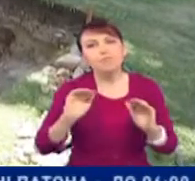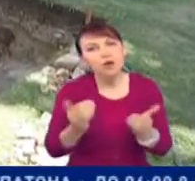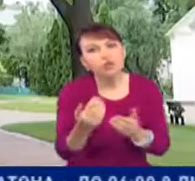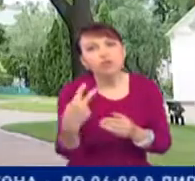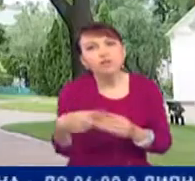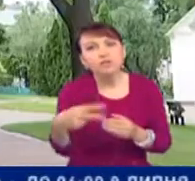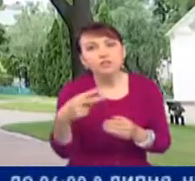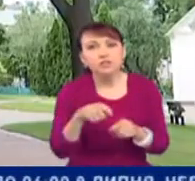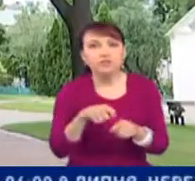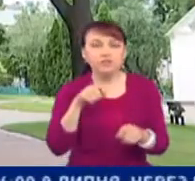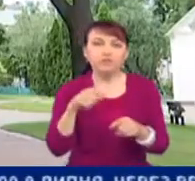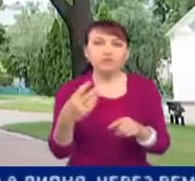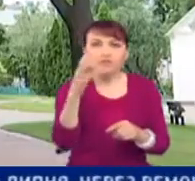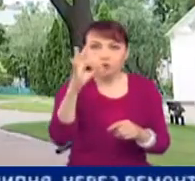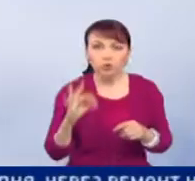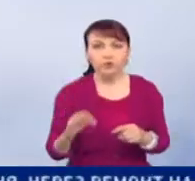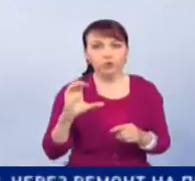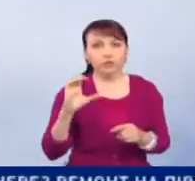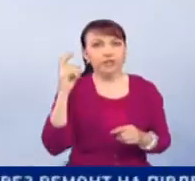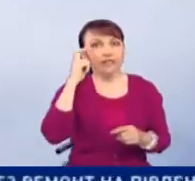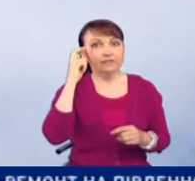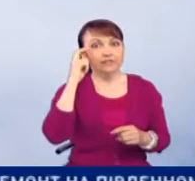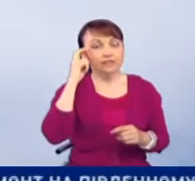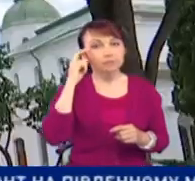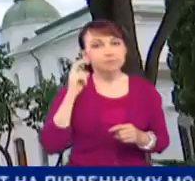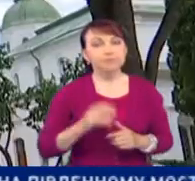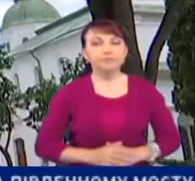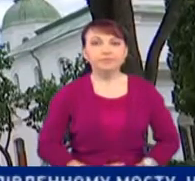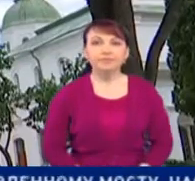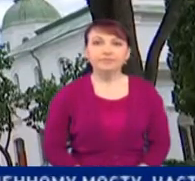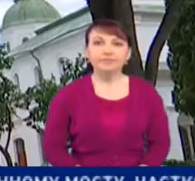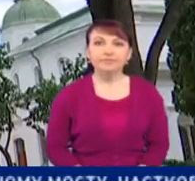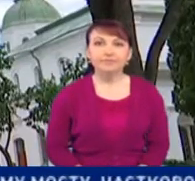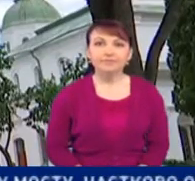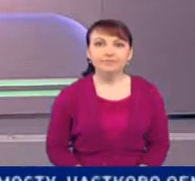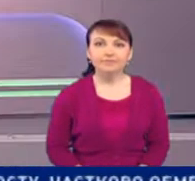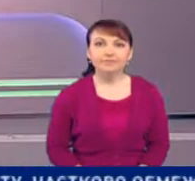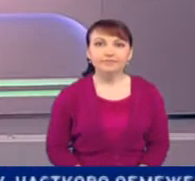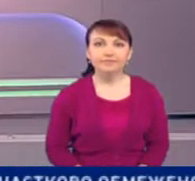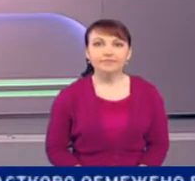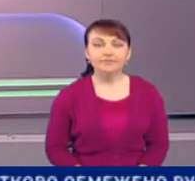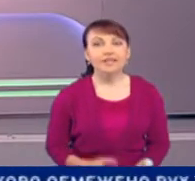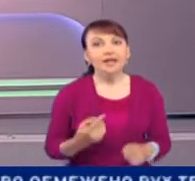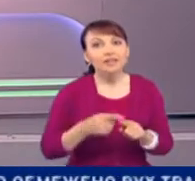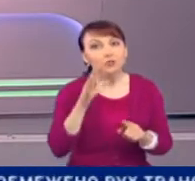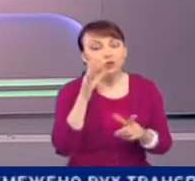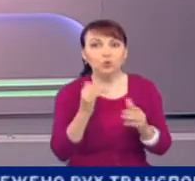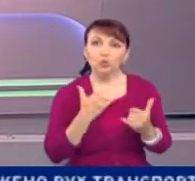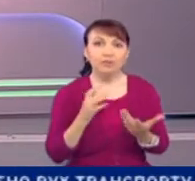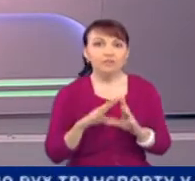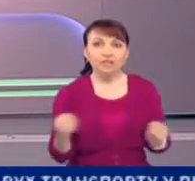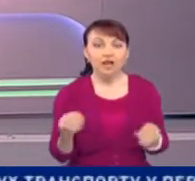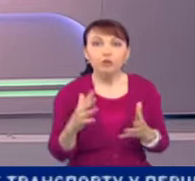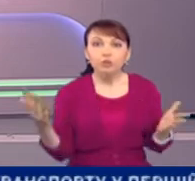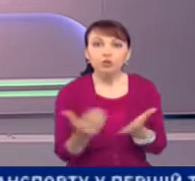20% заповідної території Софії Київської. Арман Лазарян, Олег Мартинюк, телеканал «Київ». На цю годину у мене все. Більше